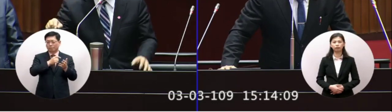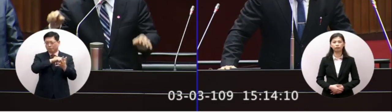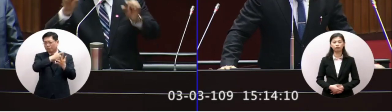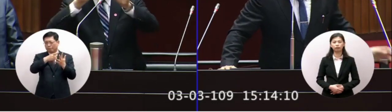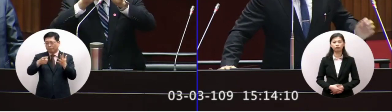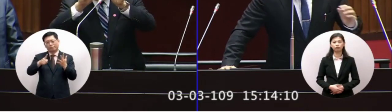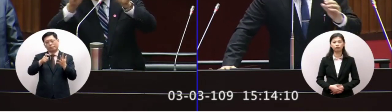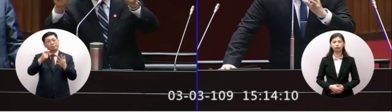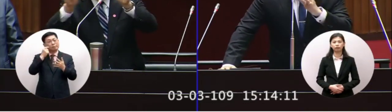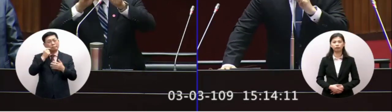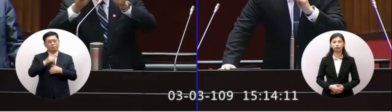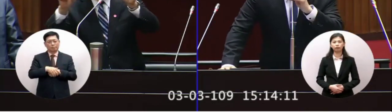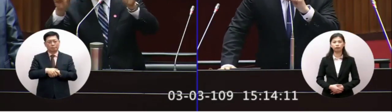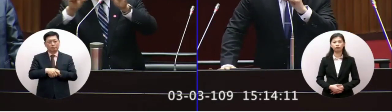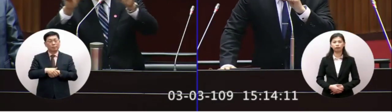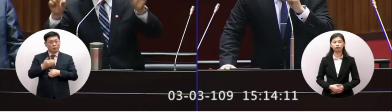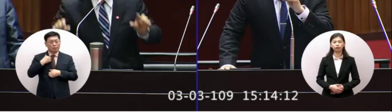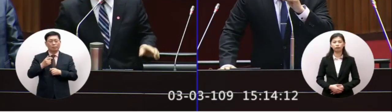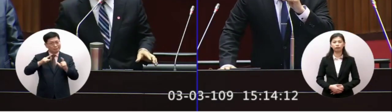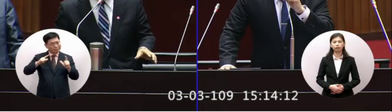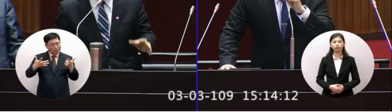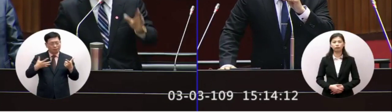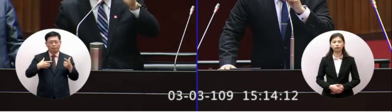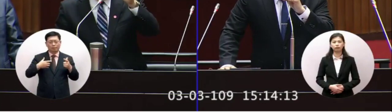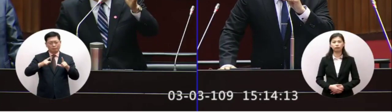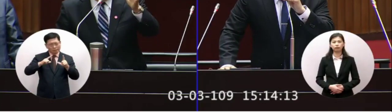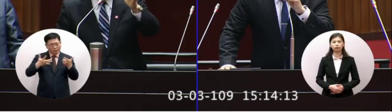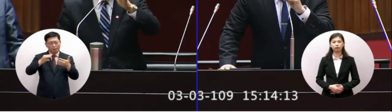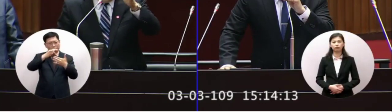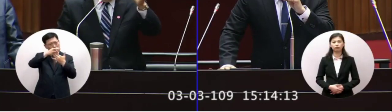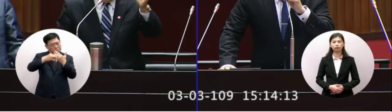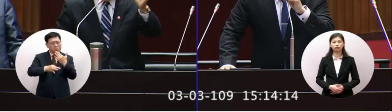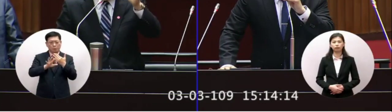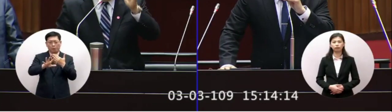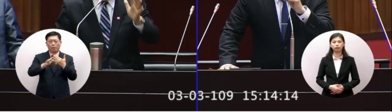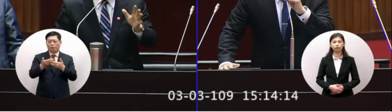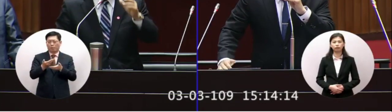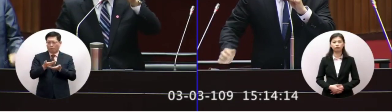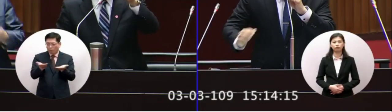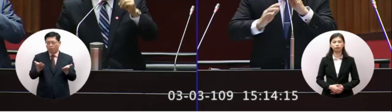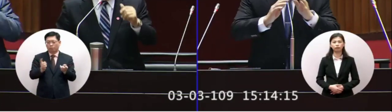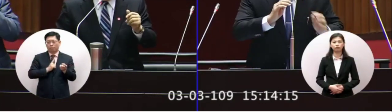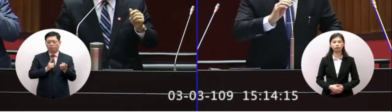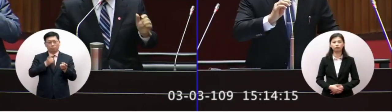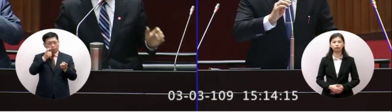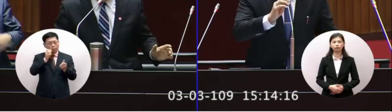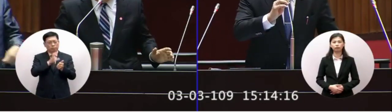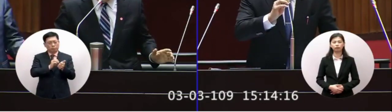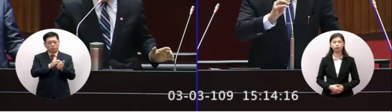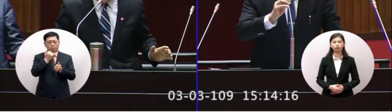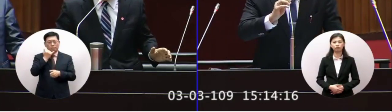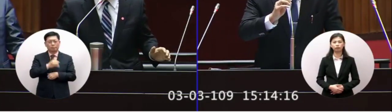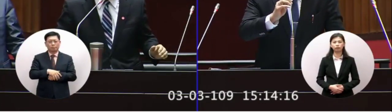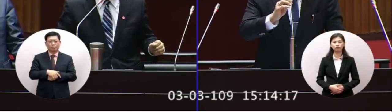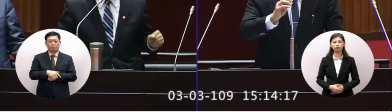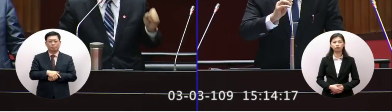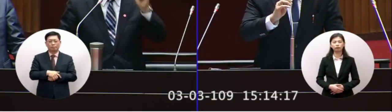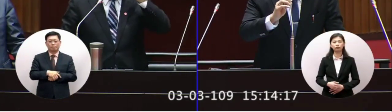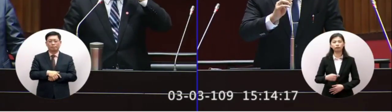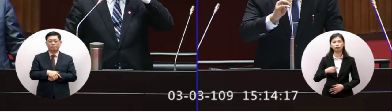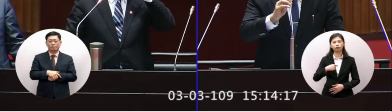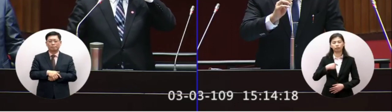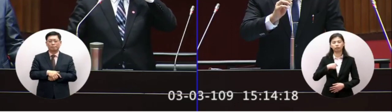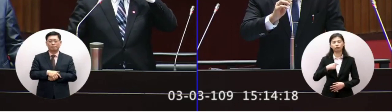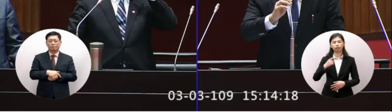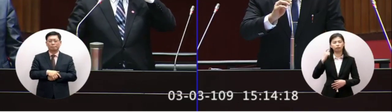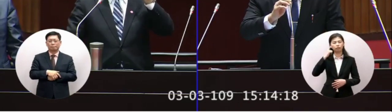一个案子来点，但是有一个通案的标准给相关作为规范的准则。 我想